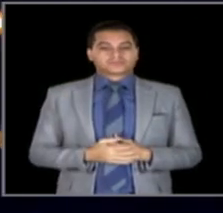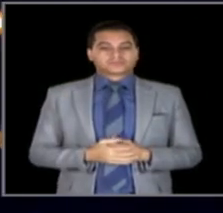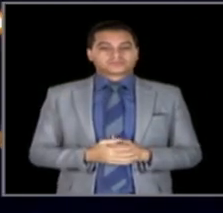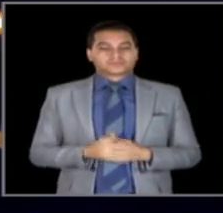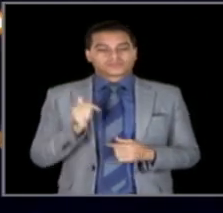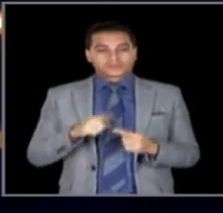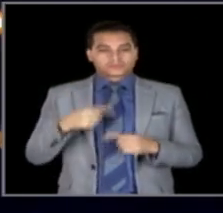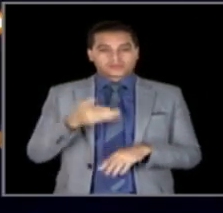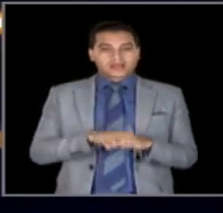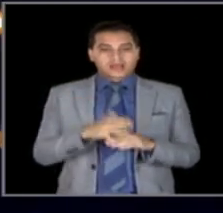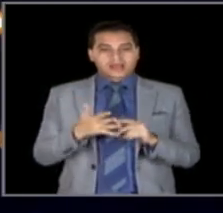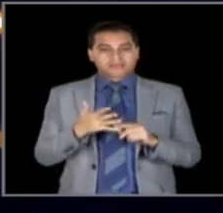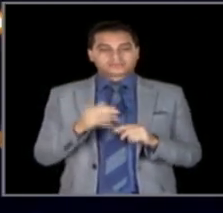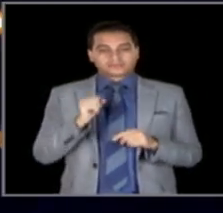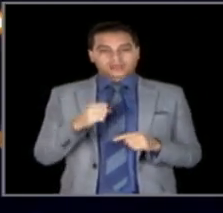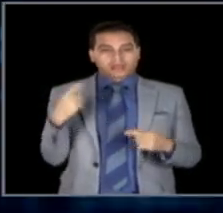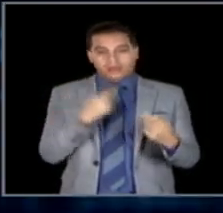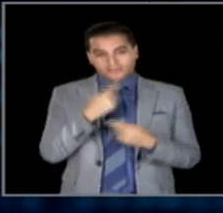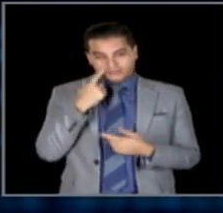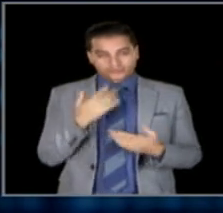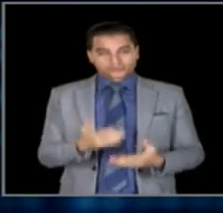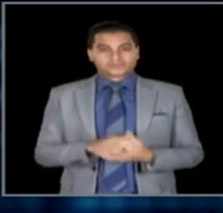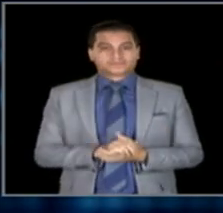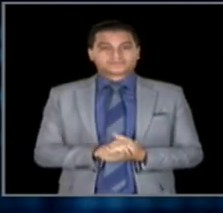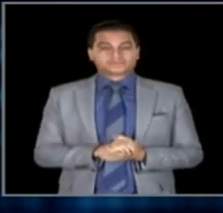135. ودلوقتي مع الفقرة الخامسة، فقرة ضربات الجزاء.